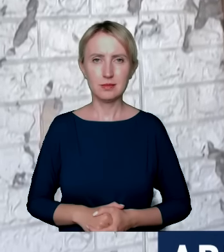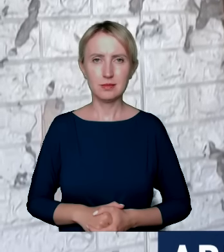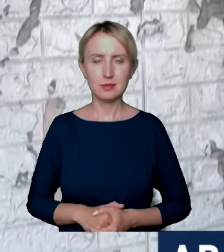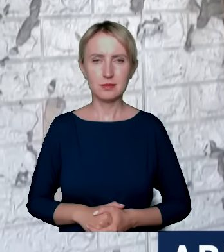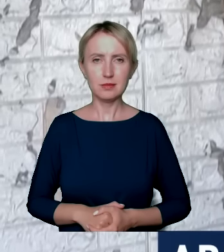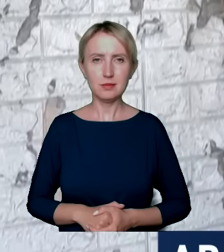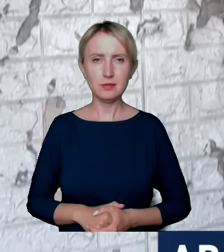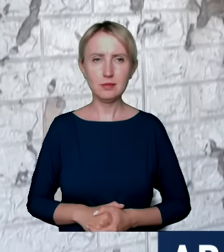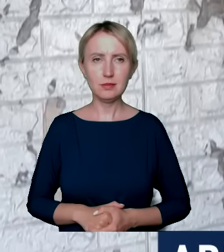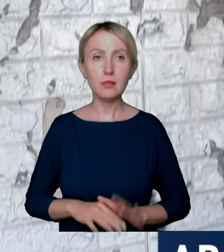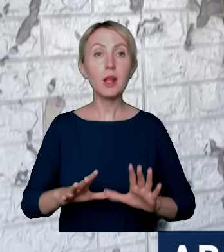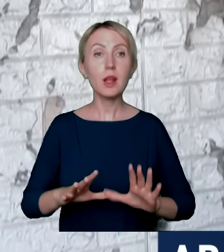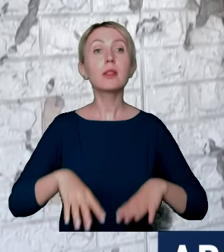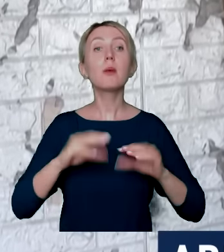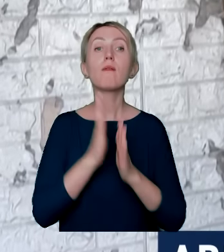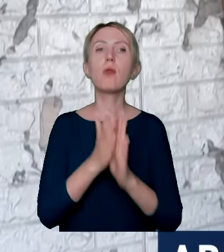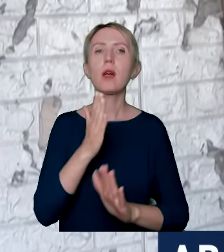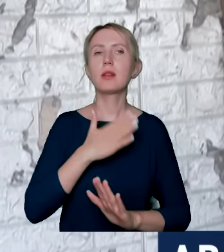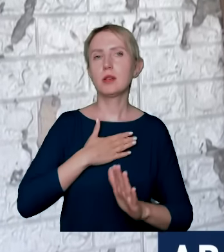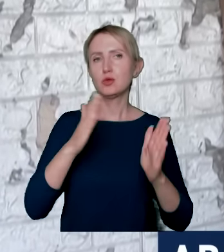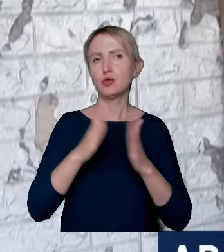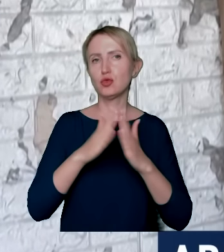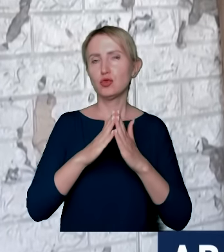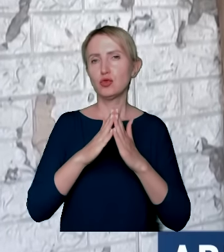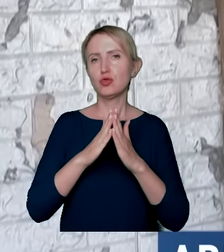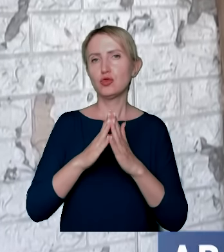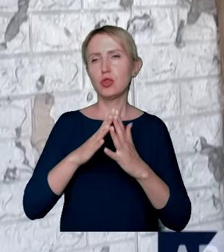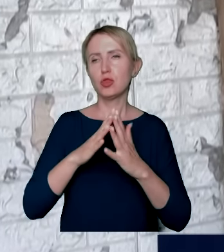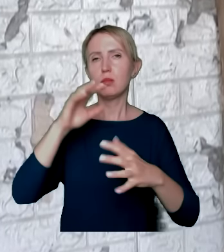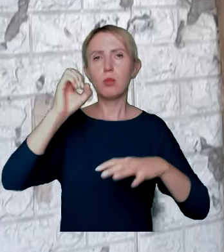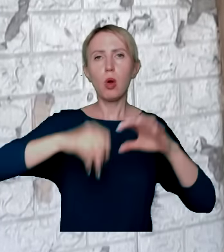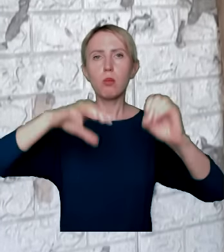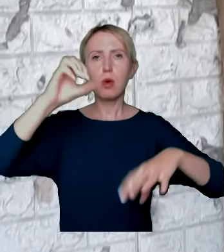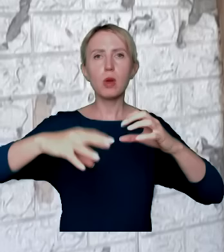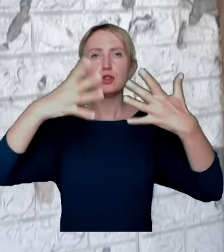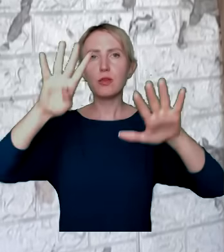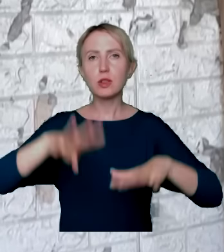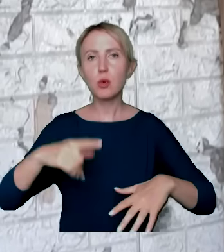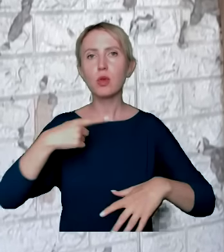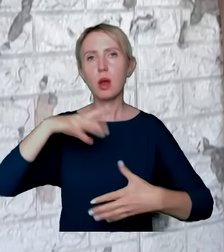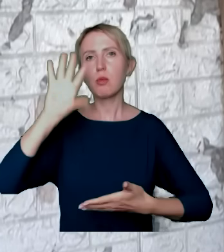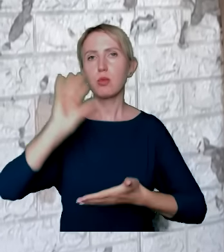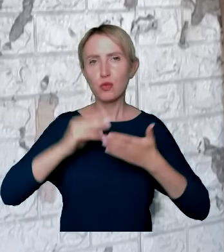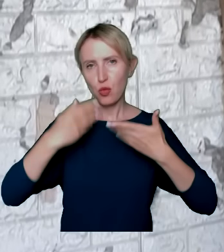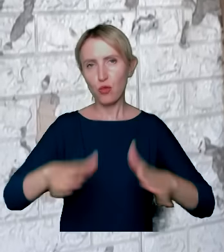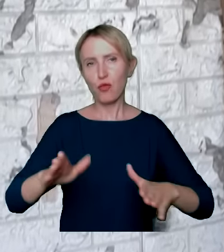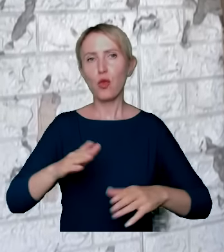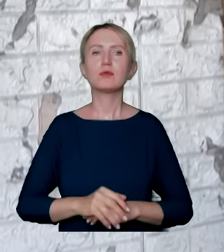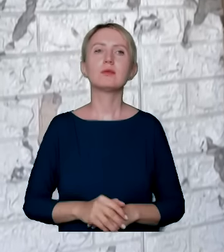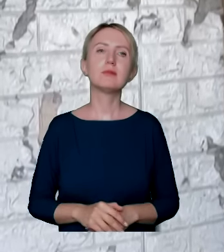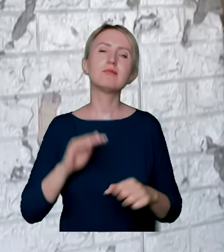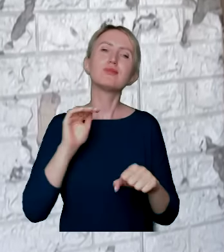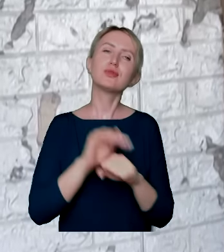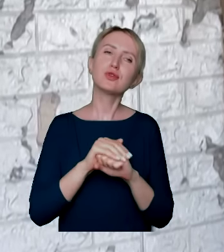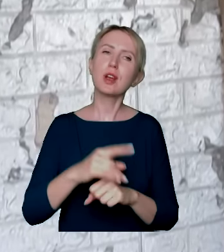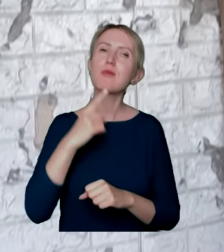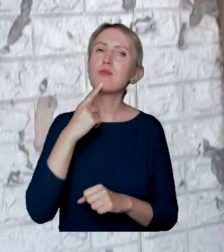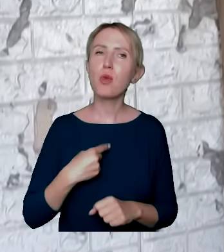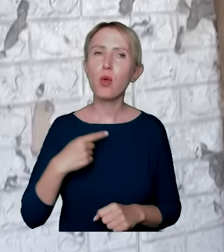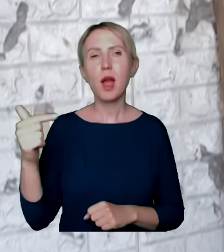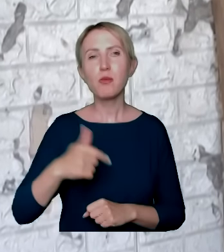Na początku wojny nasz dom został zbombardowany i po 9 miesiącach zdecydowałem się ponownie otworzyć salon. Przyjaciele powiedzieli mi, że powinienem